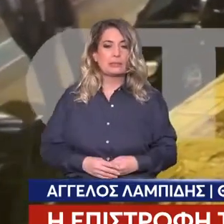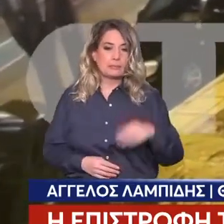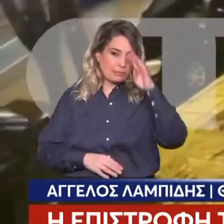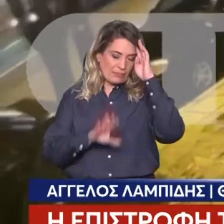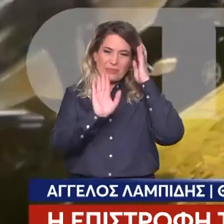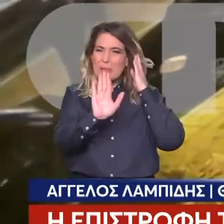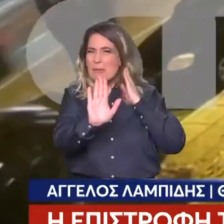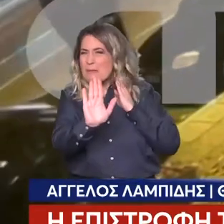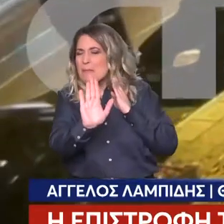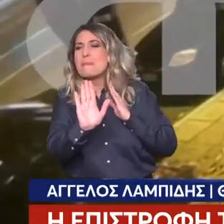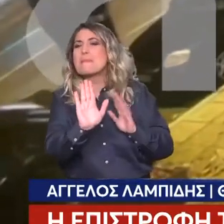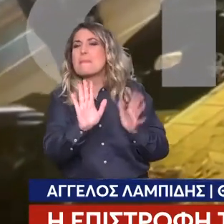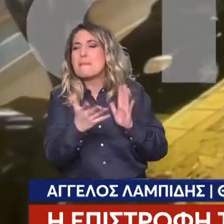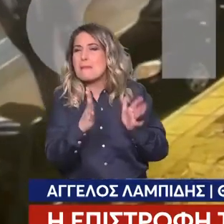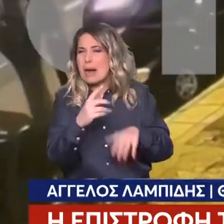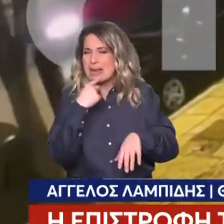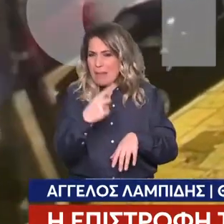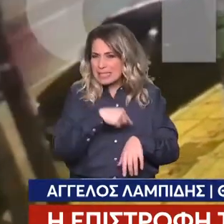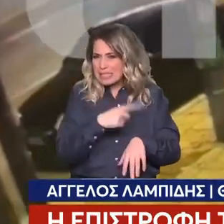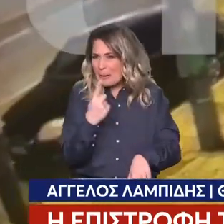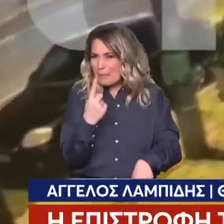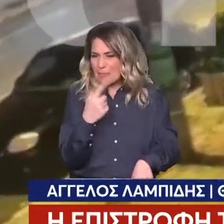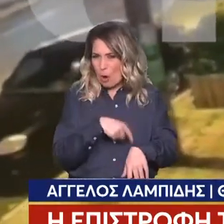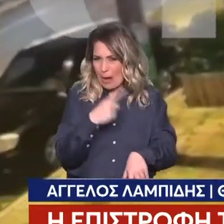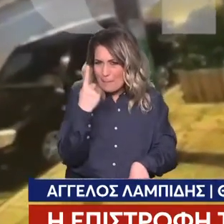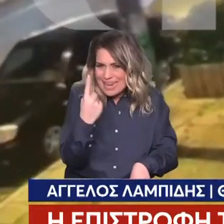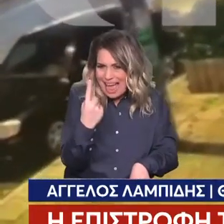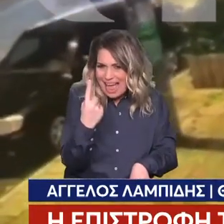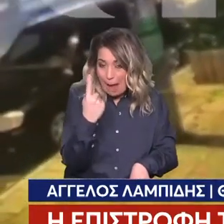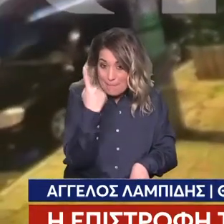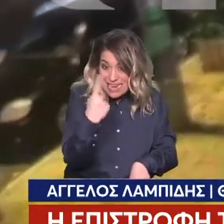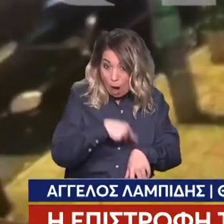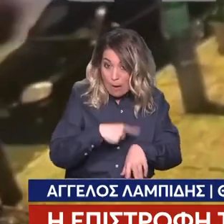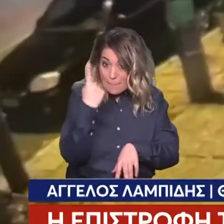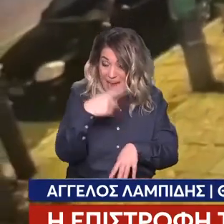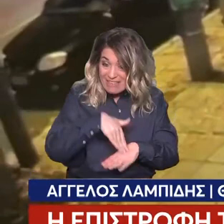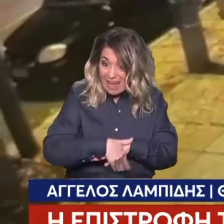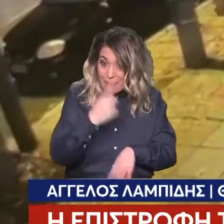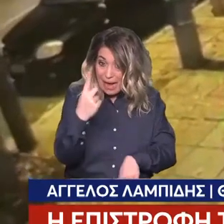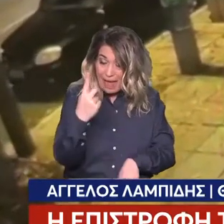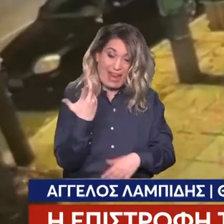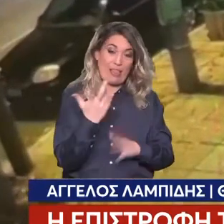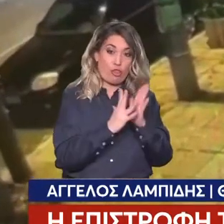ώρα. Γύρω στη μία τη νύχτα, μία μετά τα μεσάνυχτα.